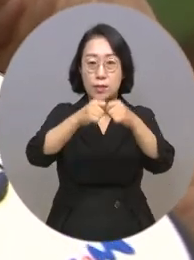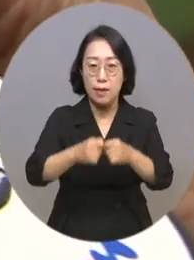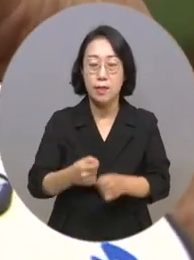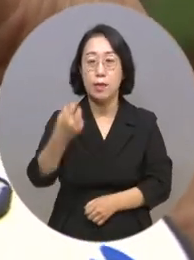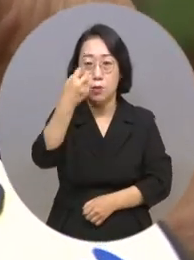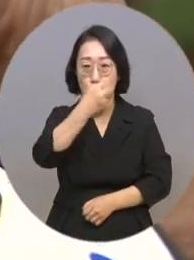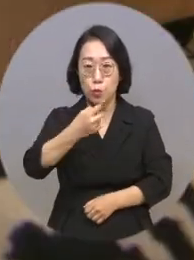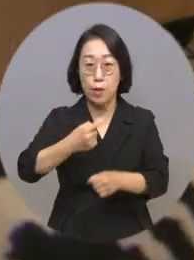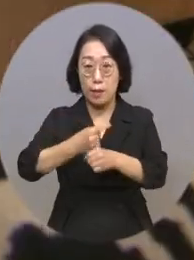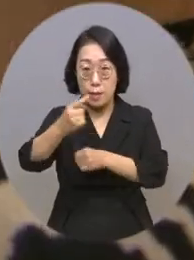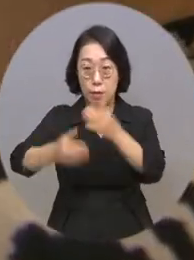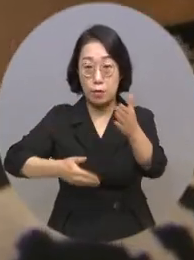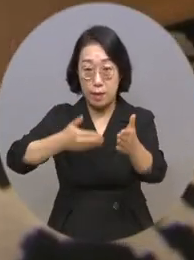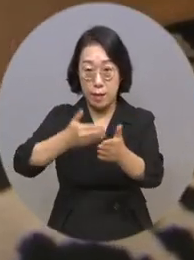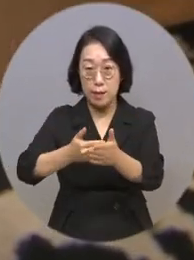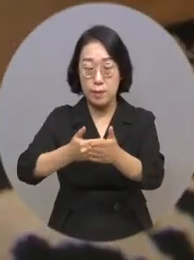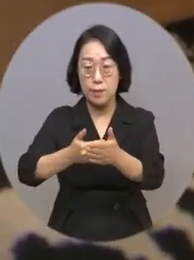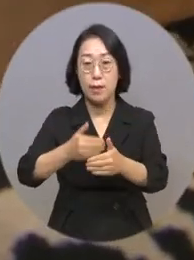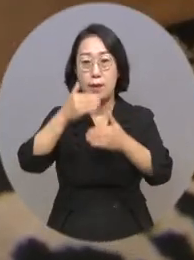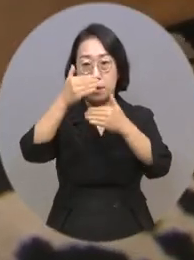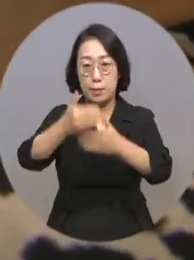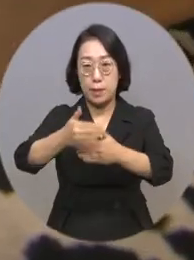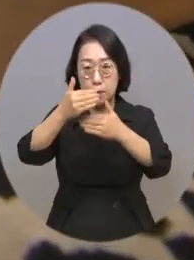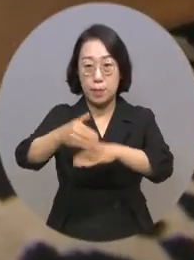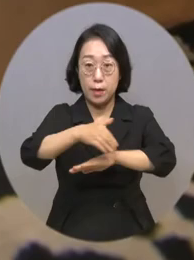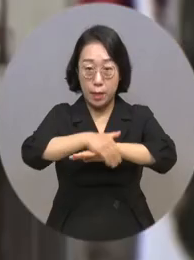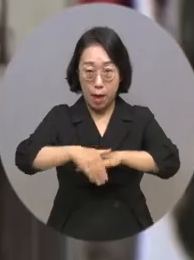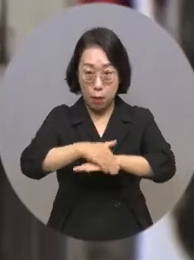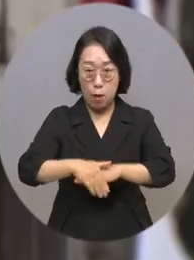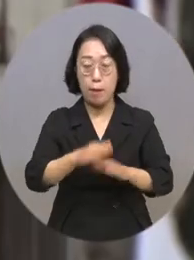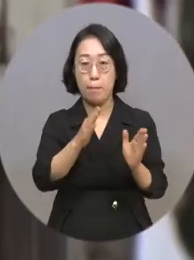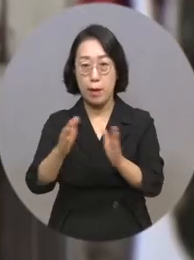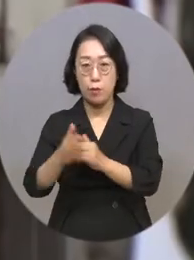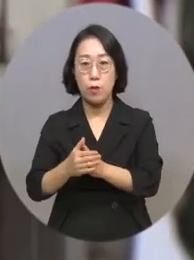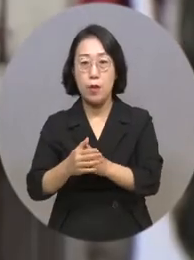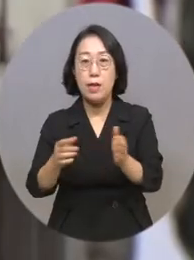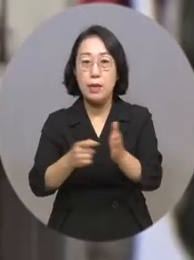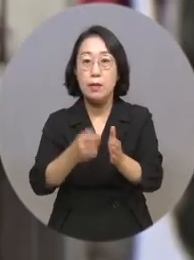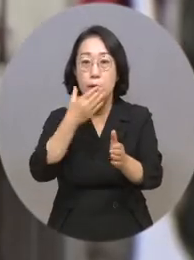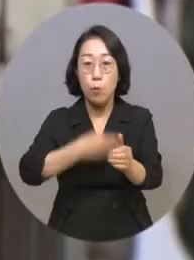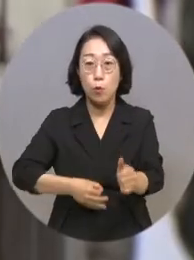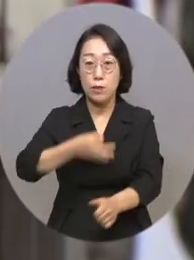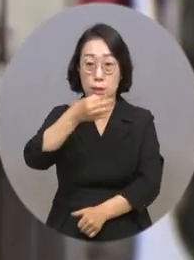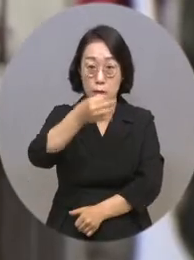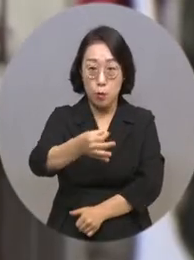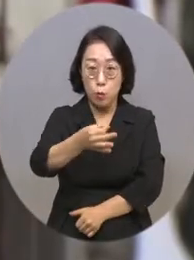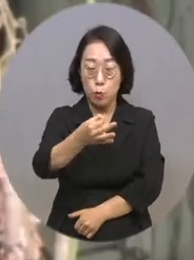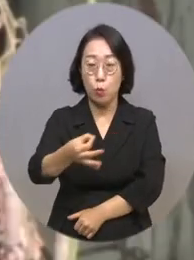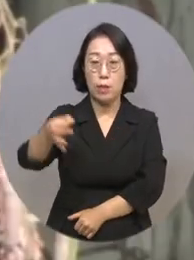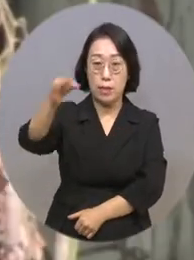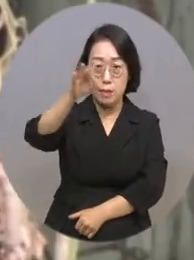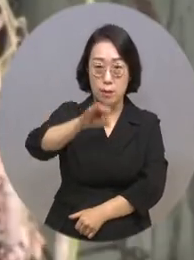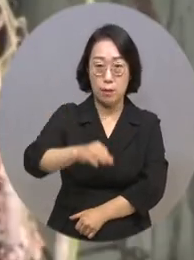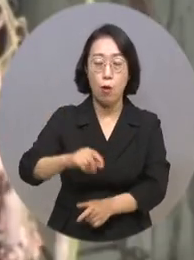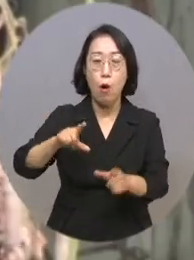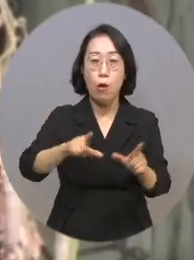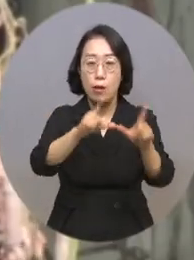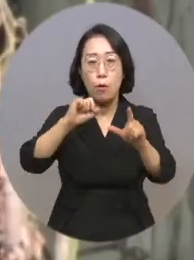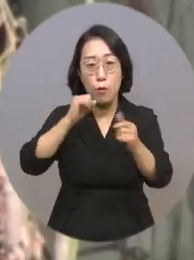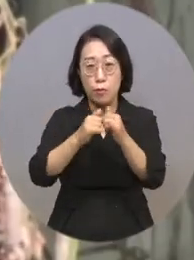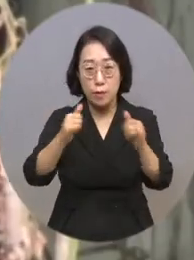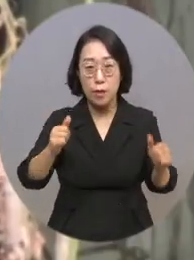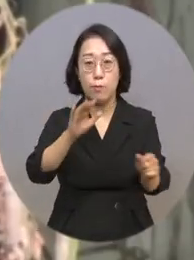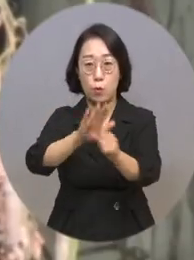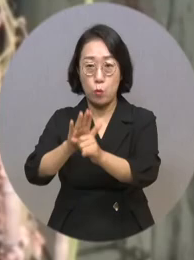내년까지 의 단계별 이행 안 을 마련하고 긴급 복지 제도의 지원금을 인상하는 데 최애 층 보호에 적극